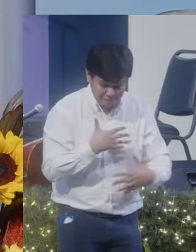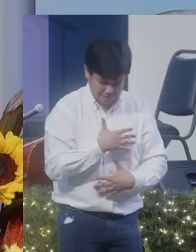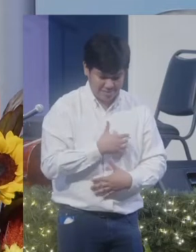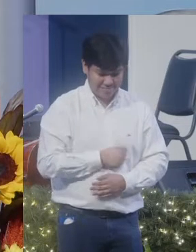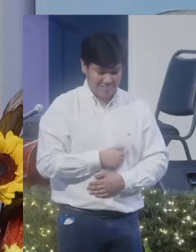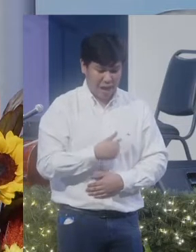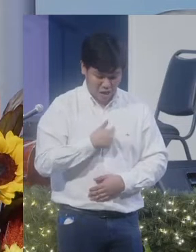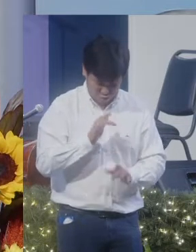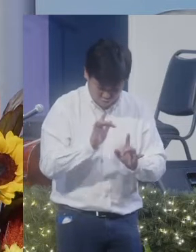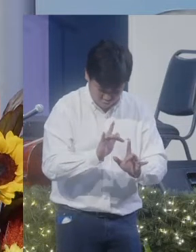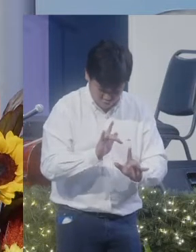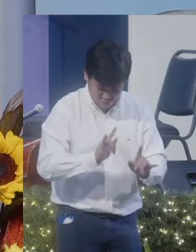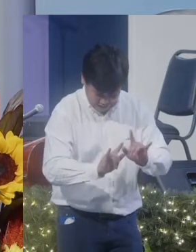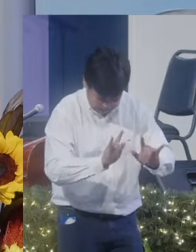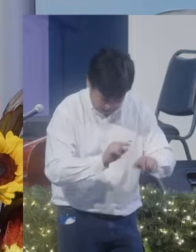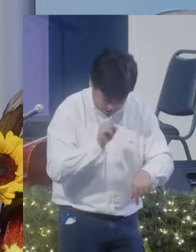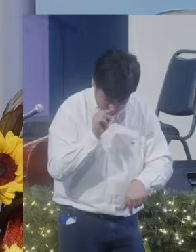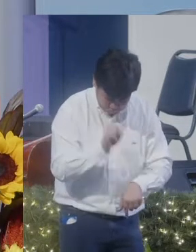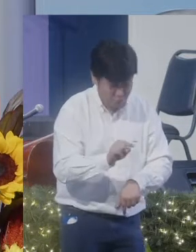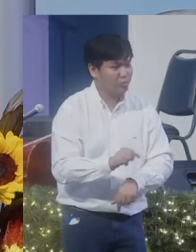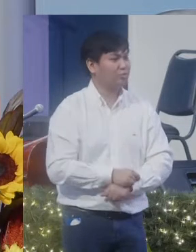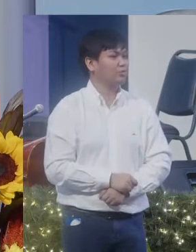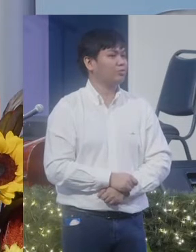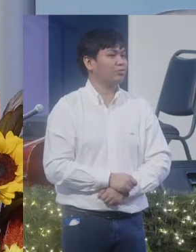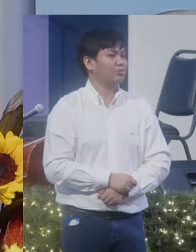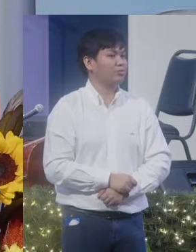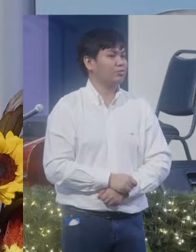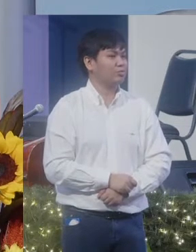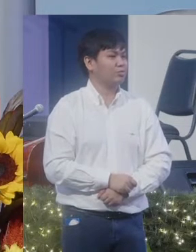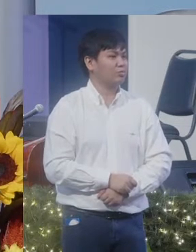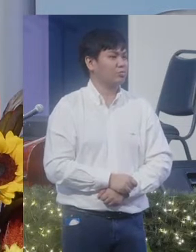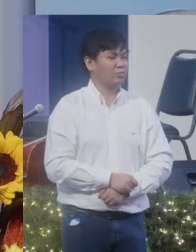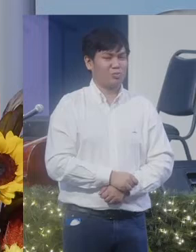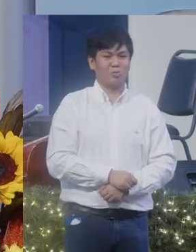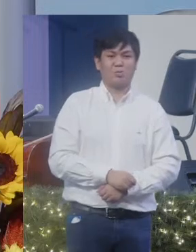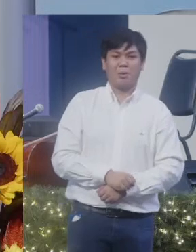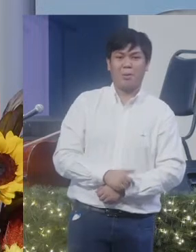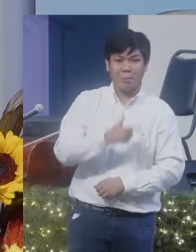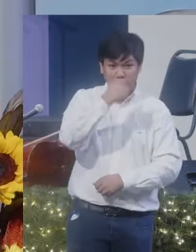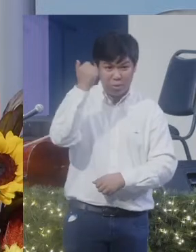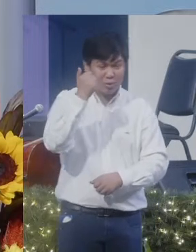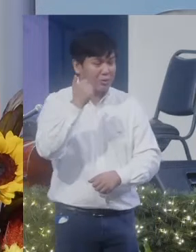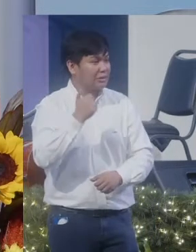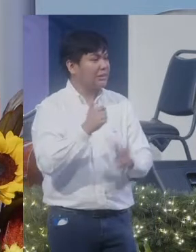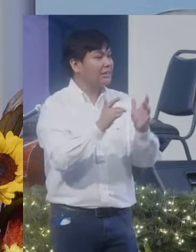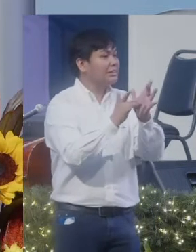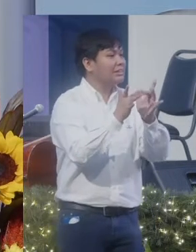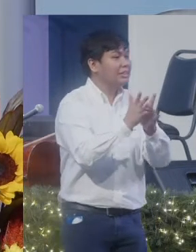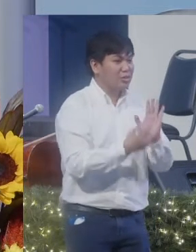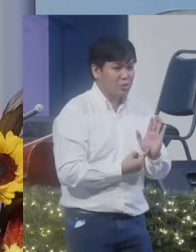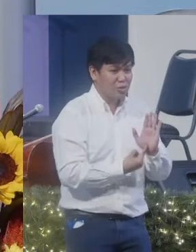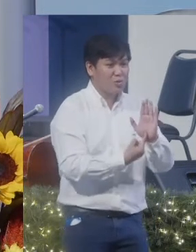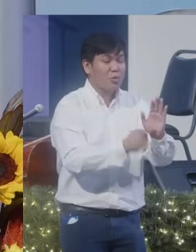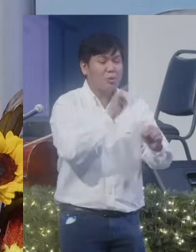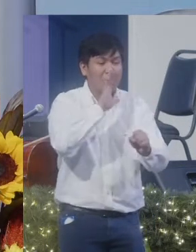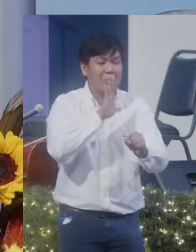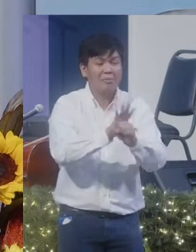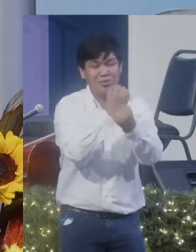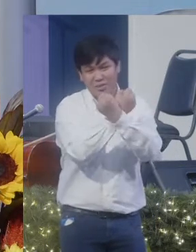hinirang ay kanyang bubuhayin upang tanggapin ang kanyang pangakong